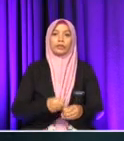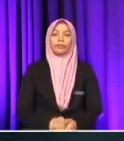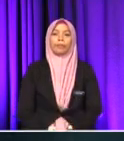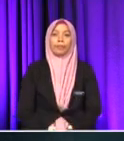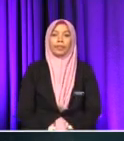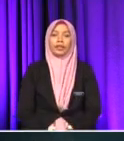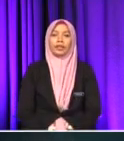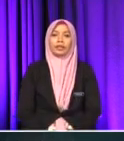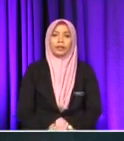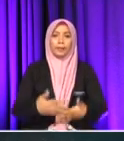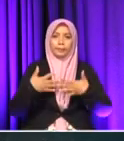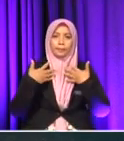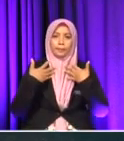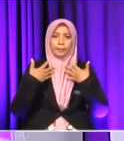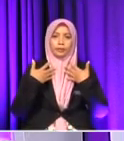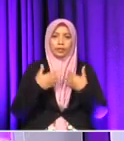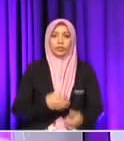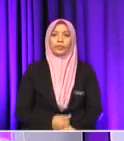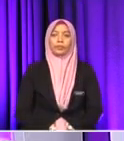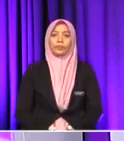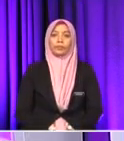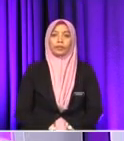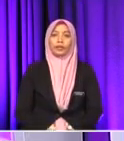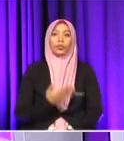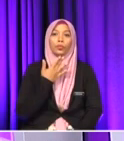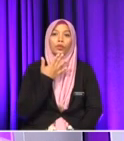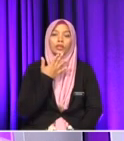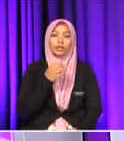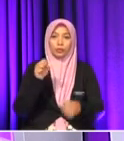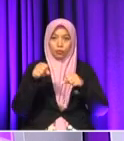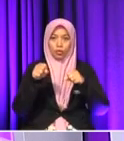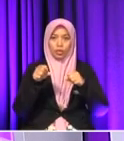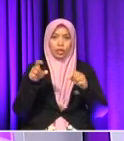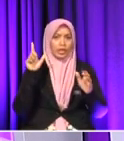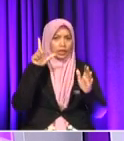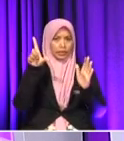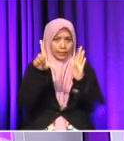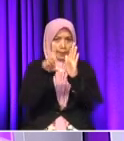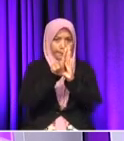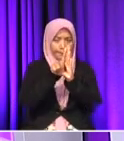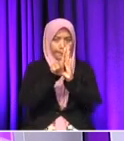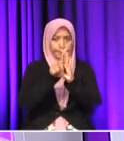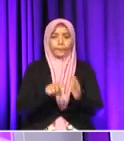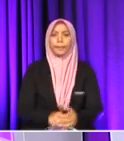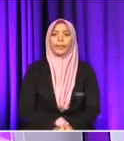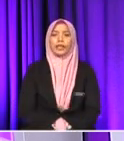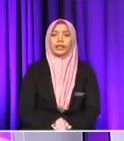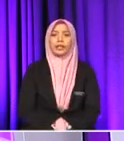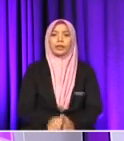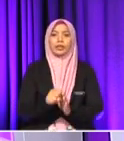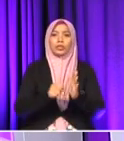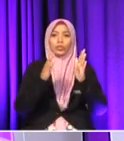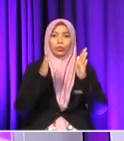maka warna itu seperti itu Katakan boleh melambangkan identity kopra dan kalau kita sebagai seorang